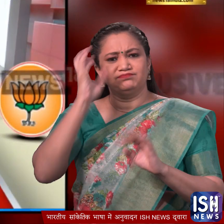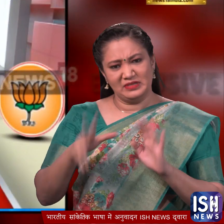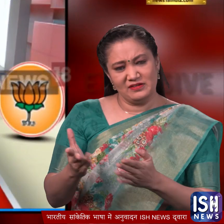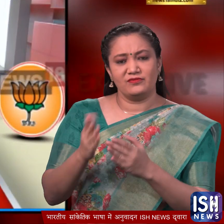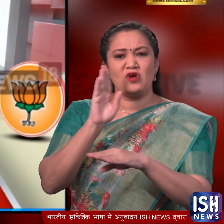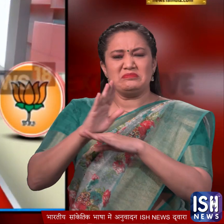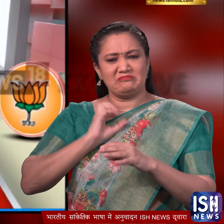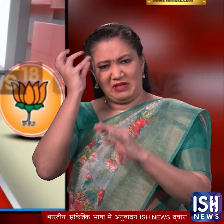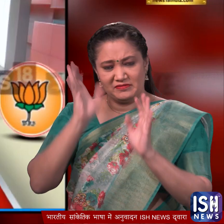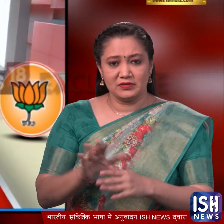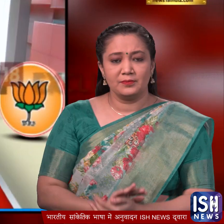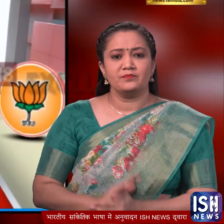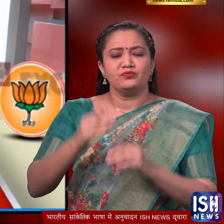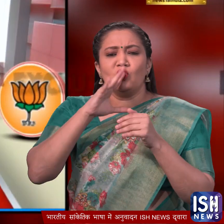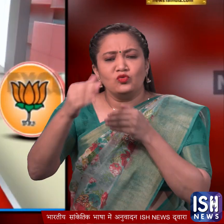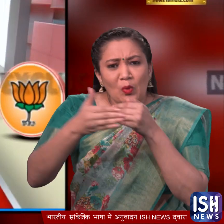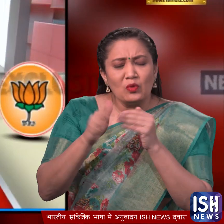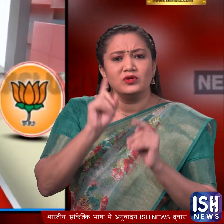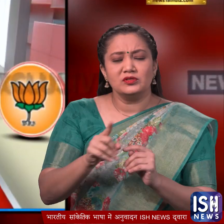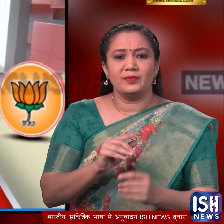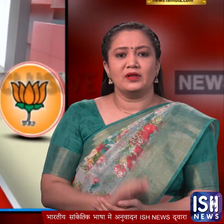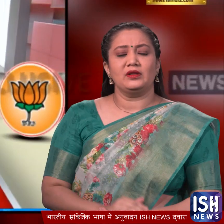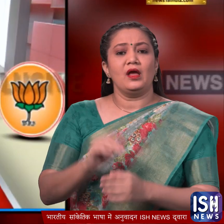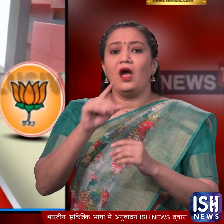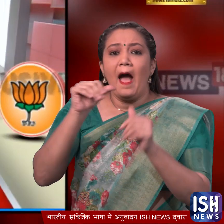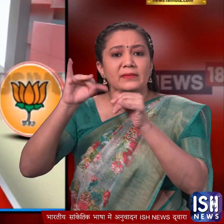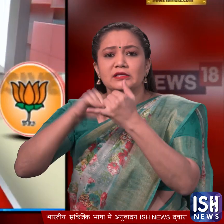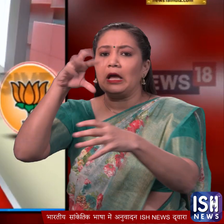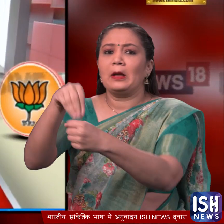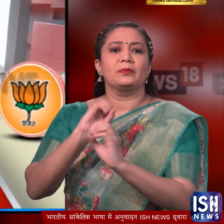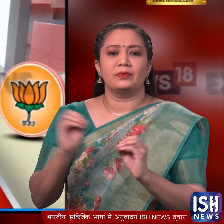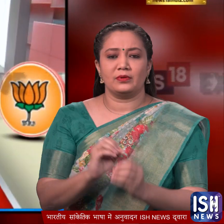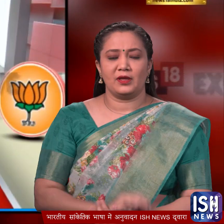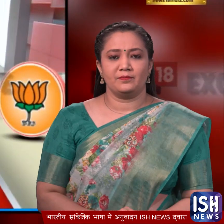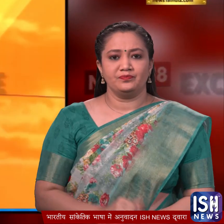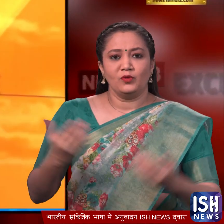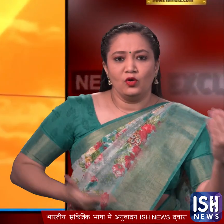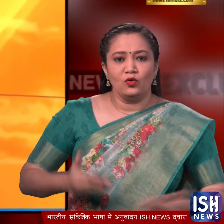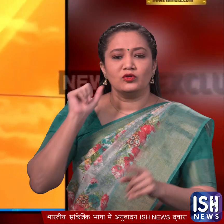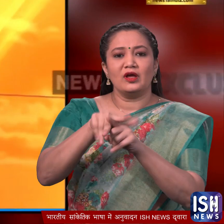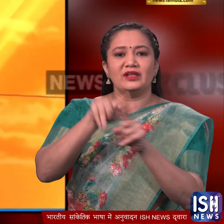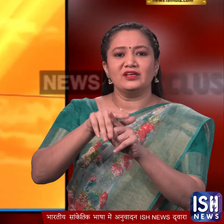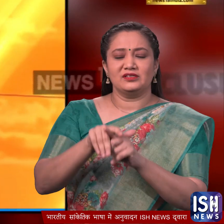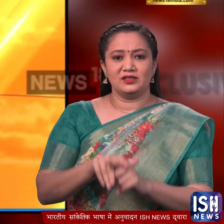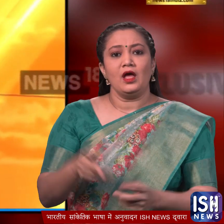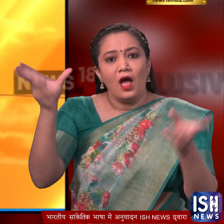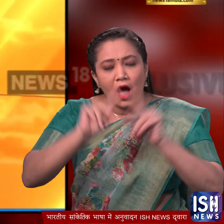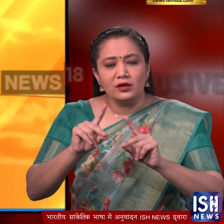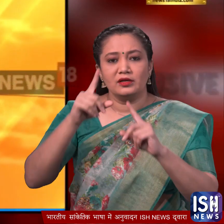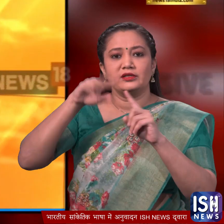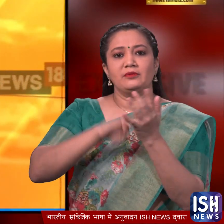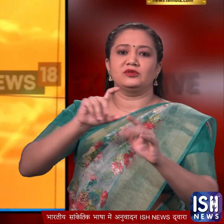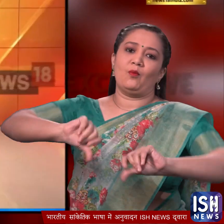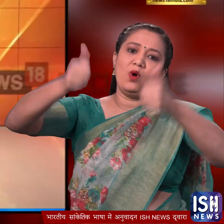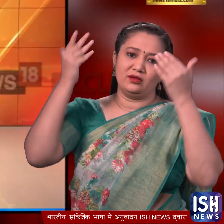वो कांग्रेस से नाराज बताए जा रहे थे। हालांकि करीबी होने के बावजूद वो कैप्टन की पार्टी में नहीं गए। कोलकाता नगर निगम के चुनाव में फिर